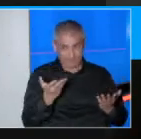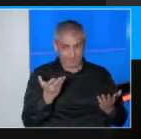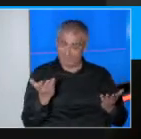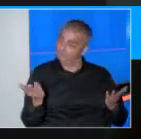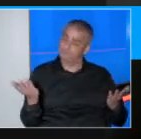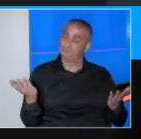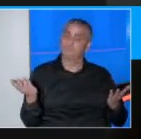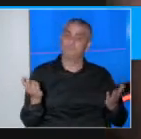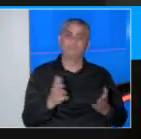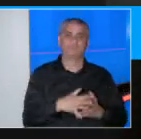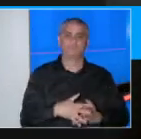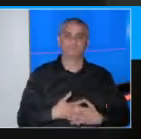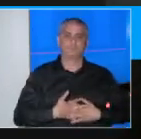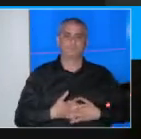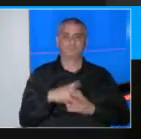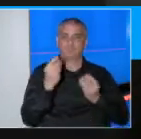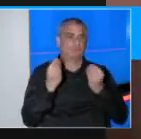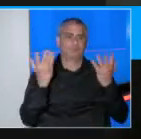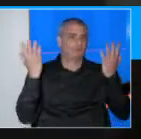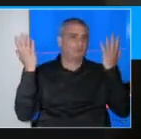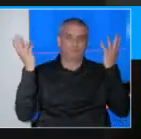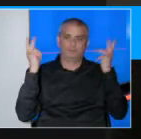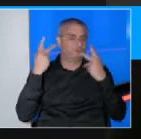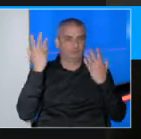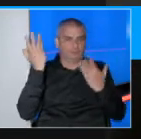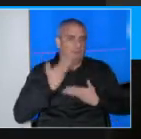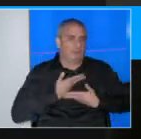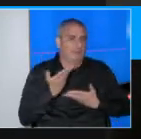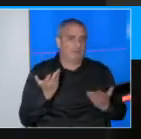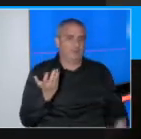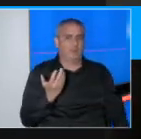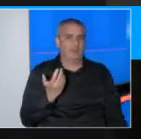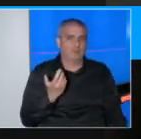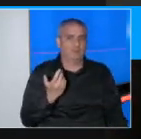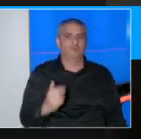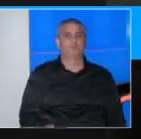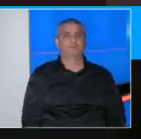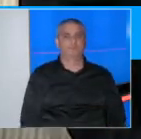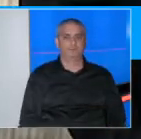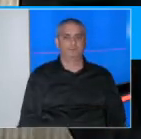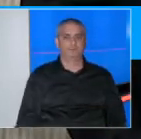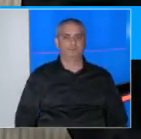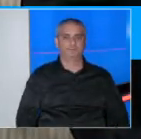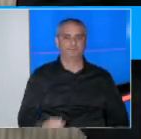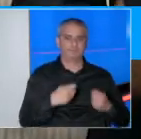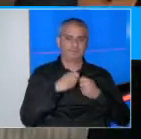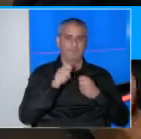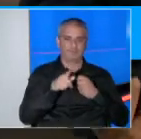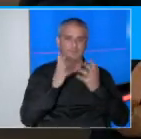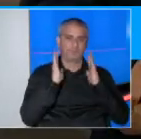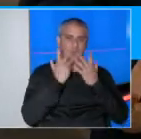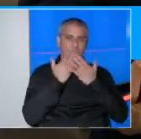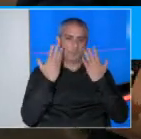זה משהו שהוא אי אפשר להקל אותו כן. כמה. חברת הכנסת קטי שטרית, הדברים שלך